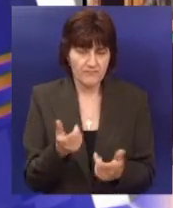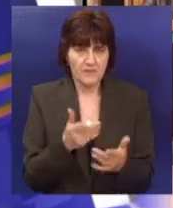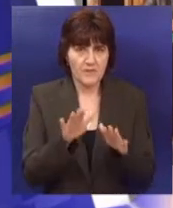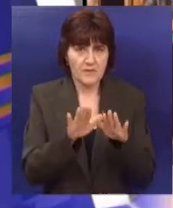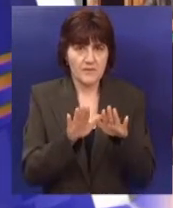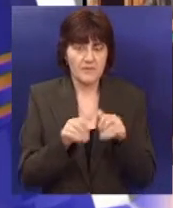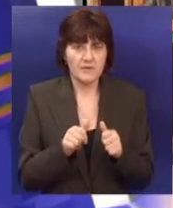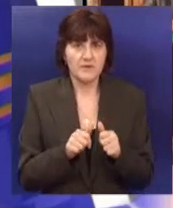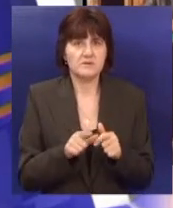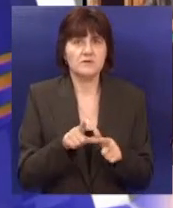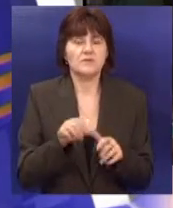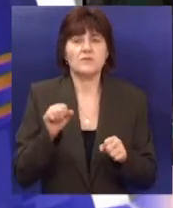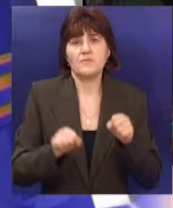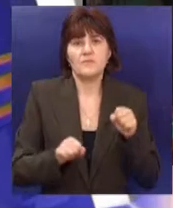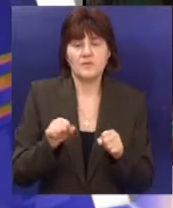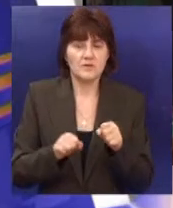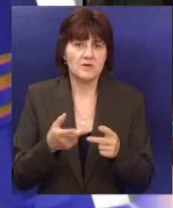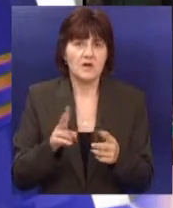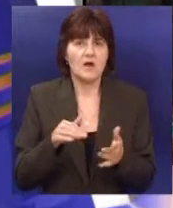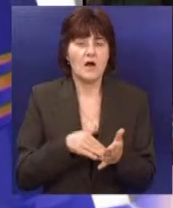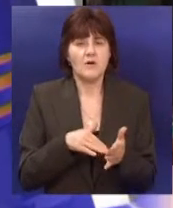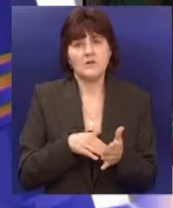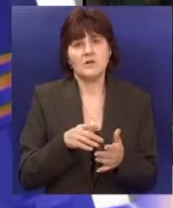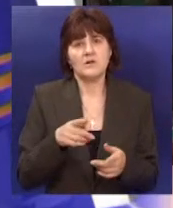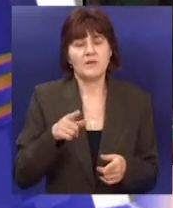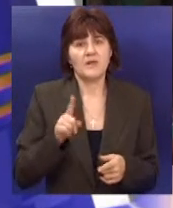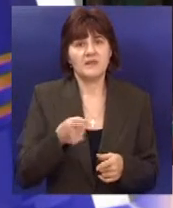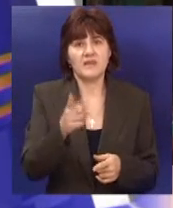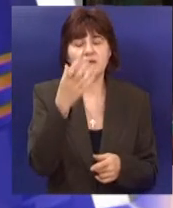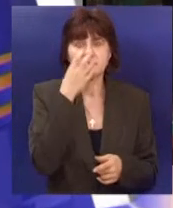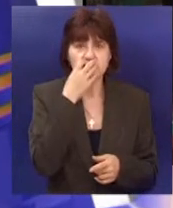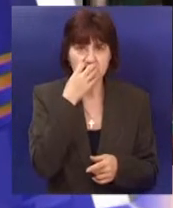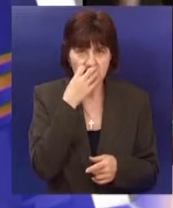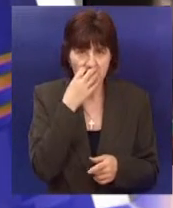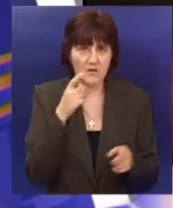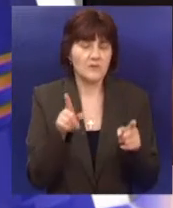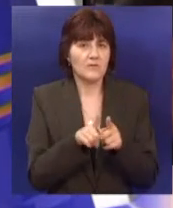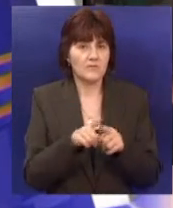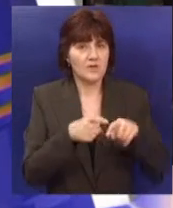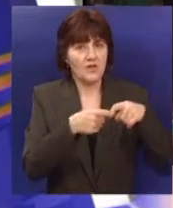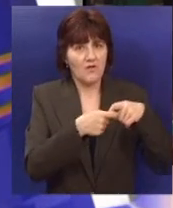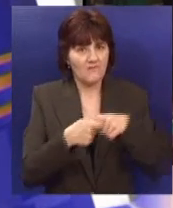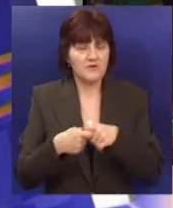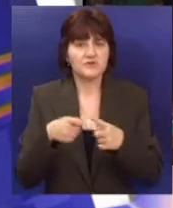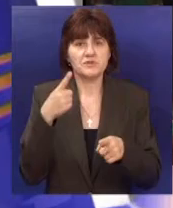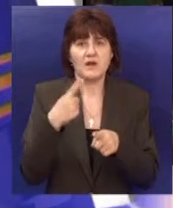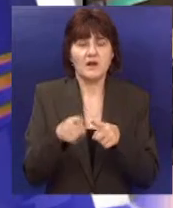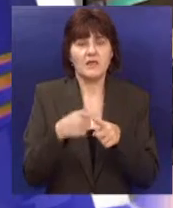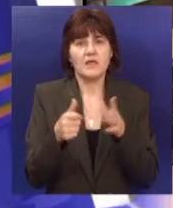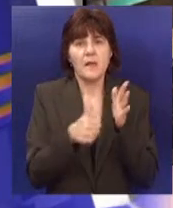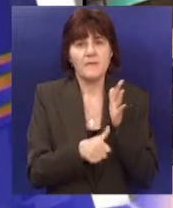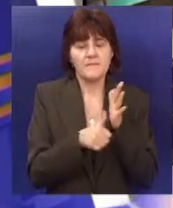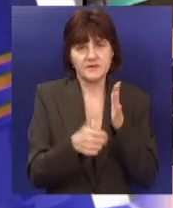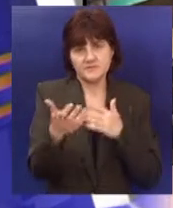referendum. Usvojena je odluka i o rehabilitaciji sistema daljinskog grejanja u Srbiji, faza 4. Reč je o uzimanju kredita